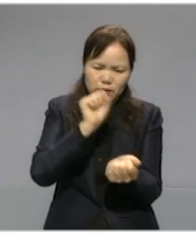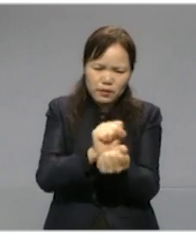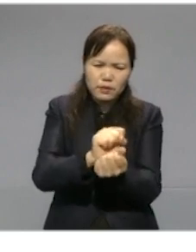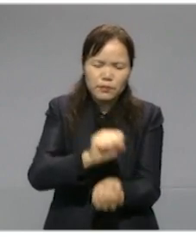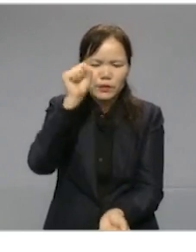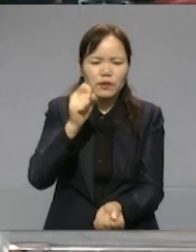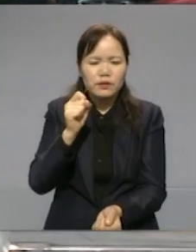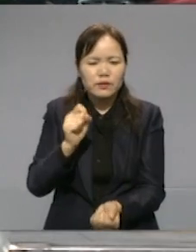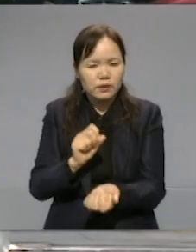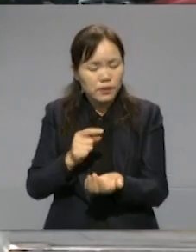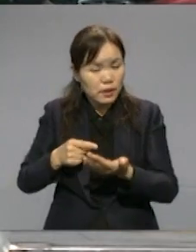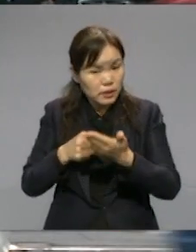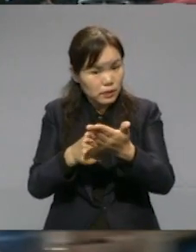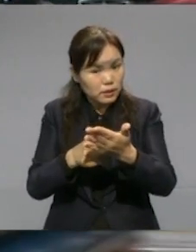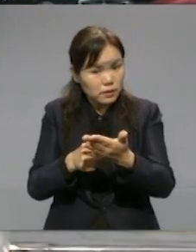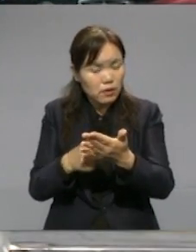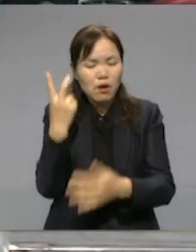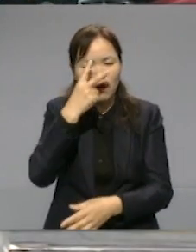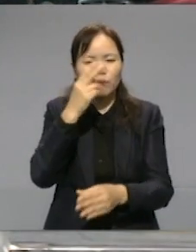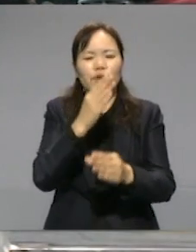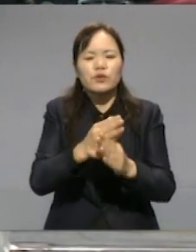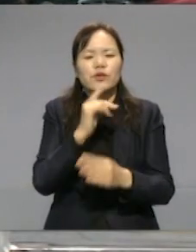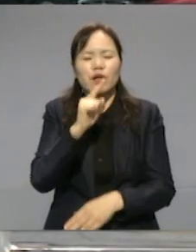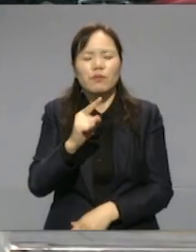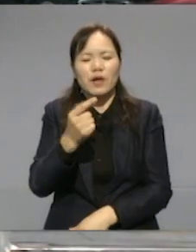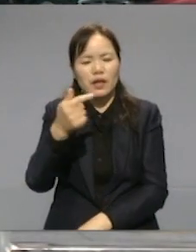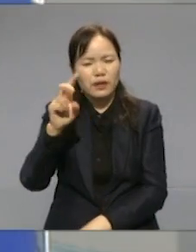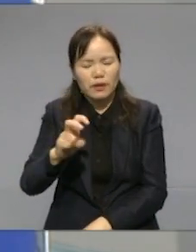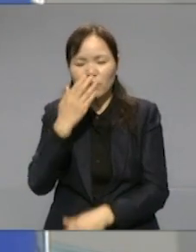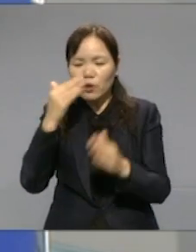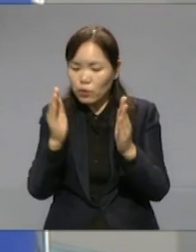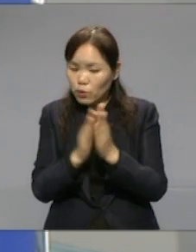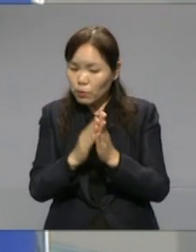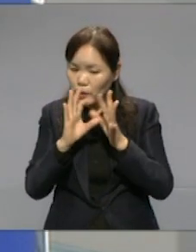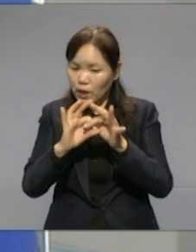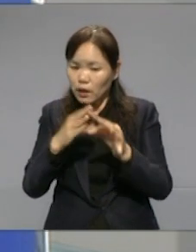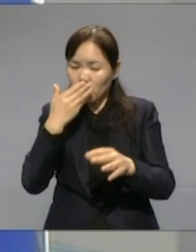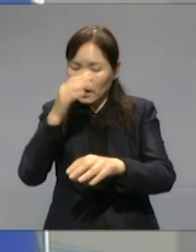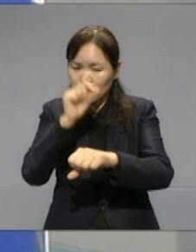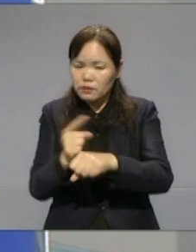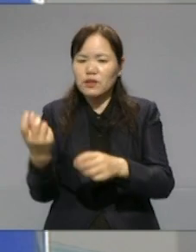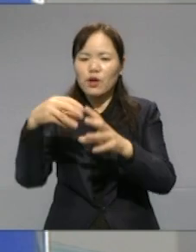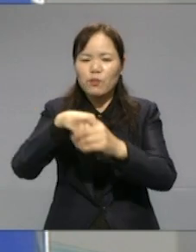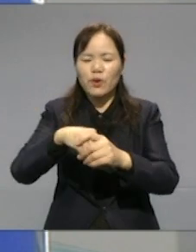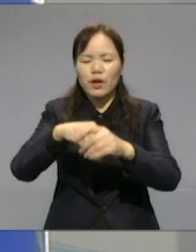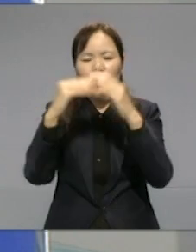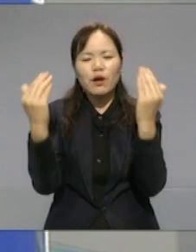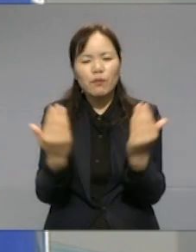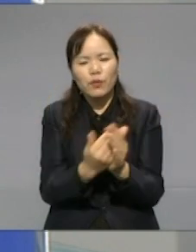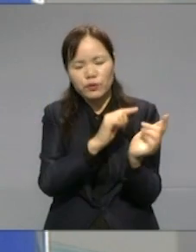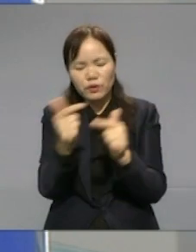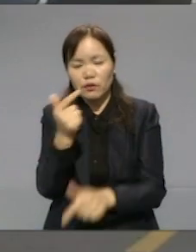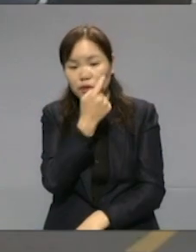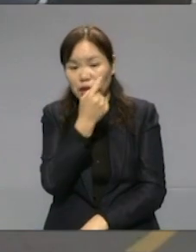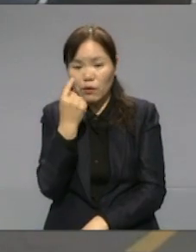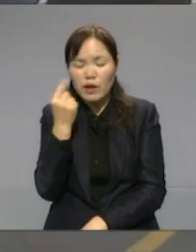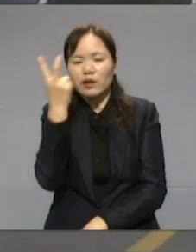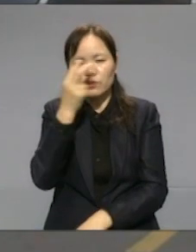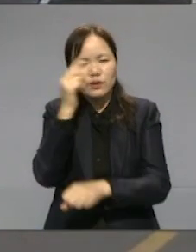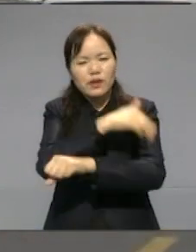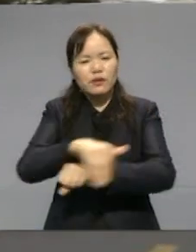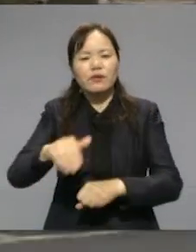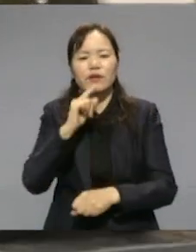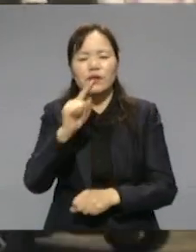이같이 말했습니다 또 전시 사기 의혹에 남씨가 공범으로 연루됐을 가능성을 포함해 전체적으로 확인할 예정이라고